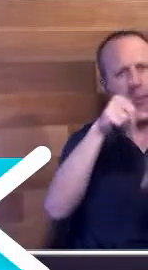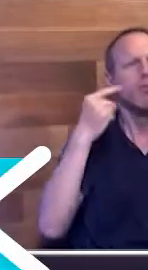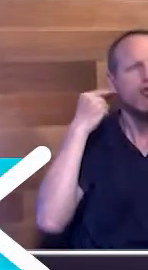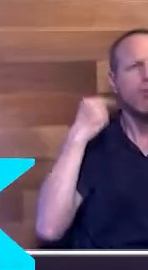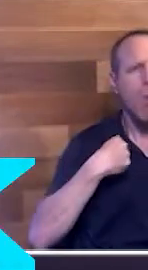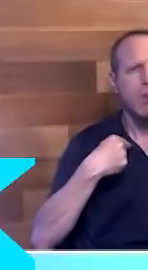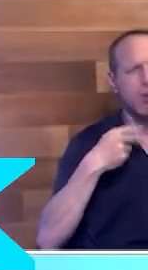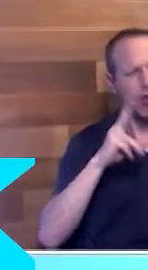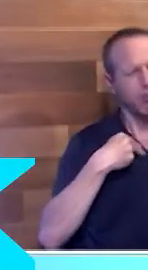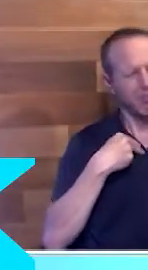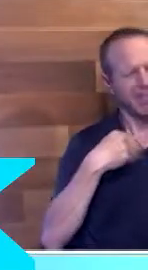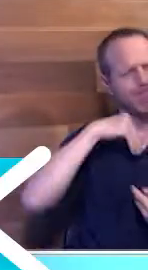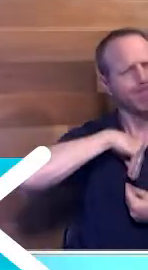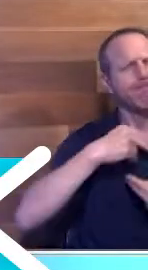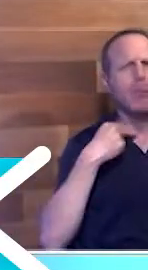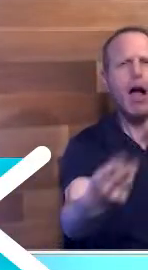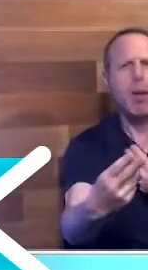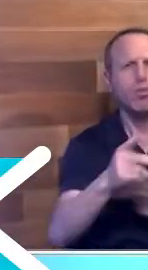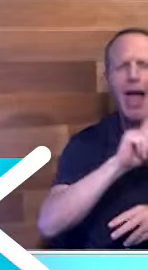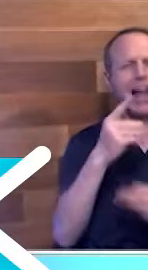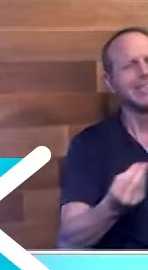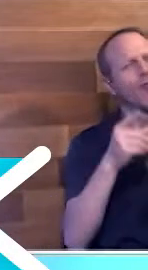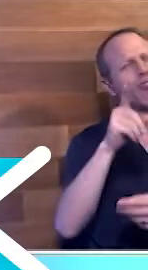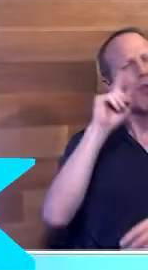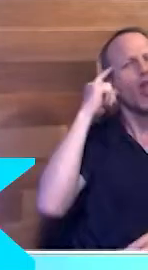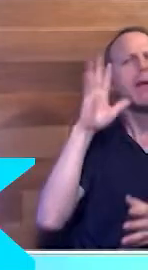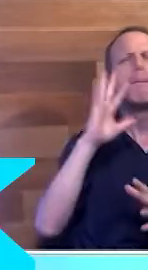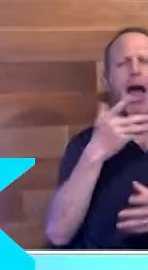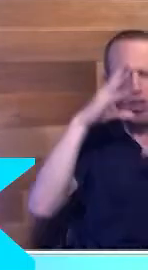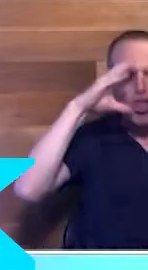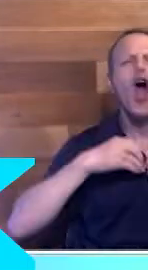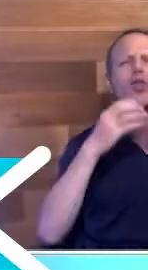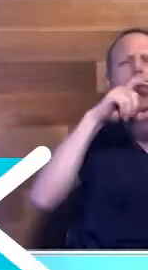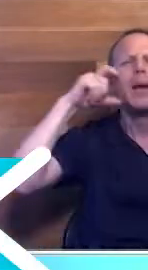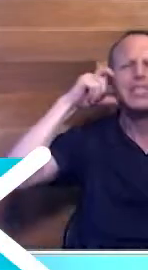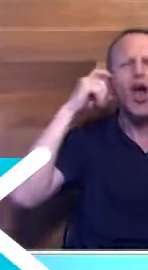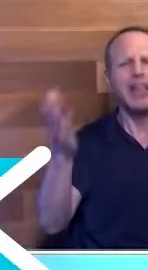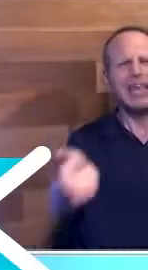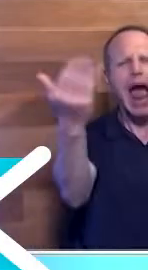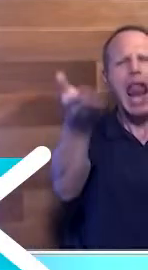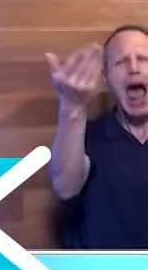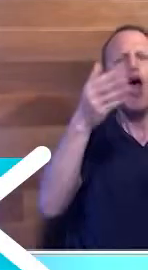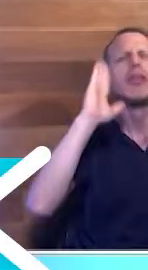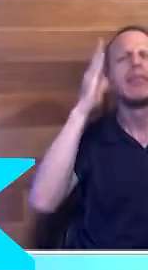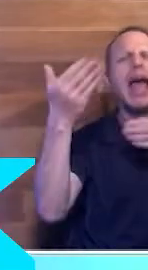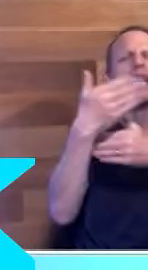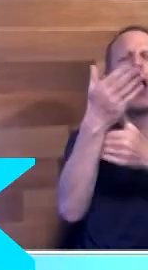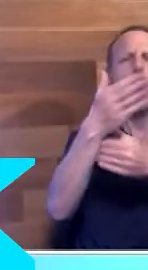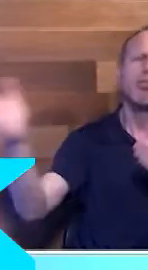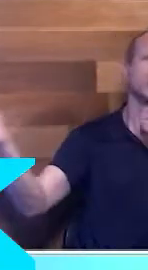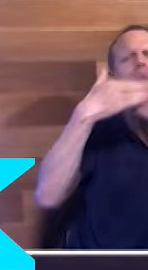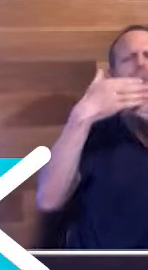יש בי יצר נקמנות, אל תשחקו אותה שאתם לא יודעים על מה, אה? תורידו את המסכות, יאללה, יותר מדי דלתות נטרקו לי בתקופה